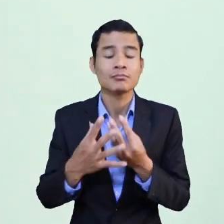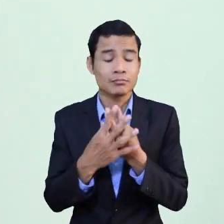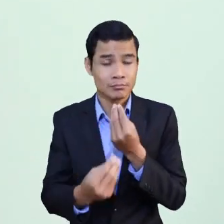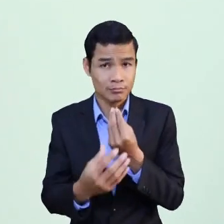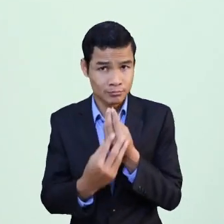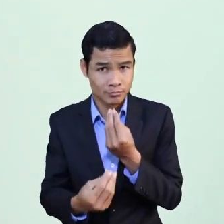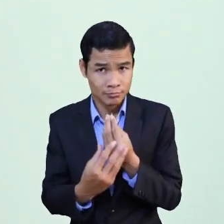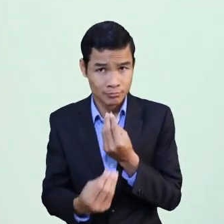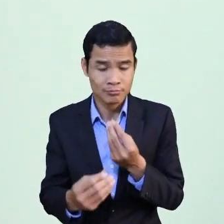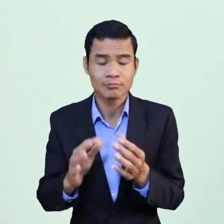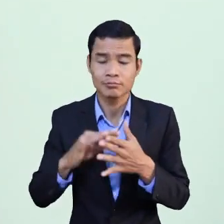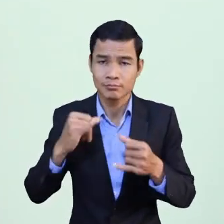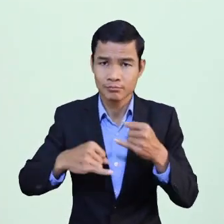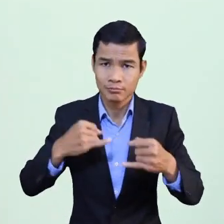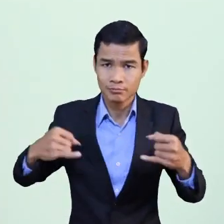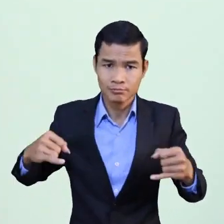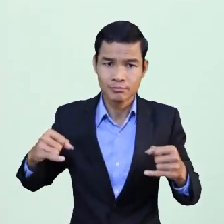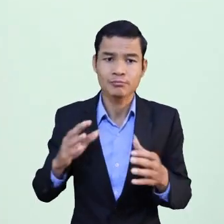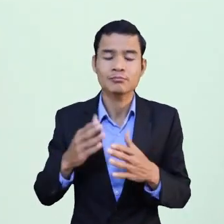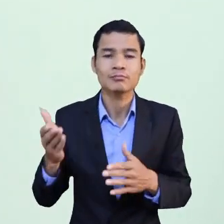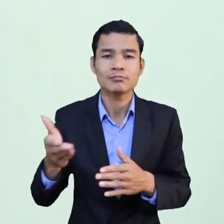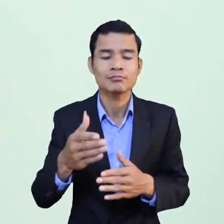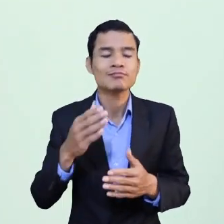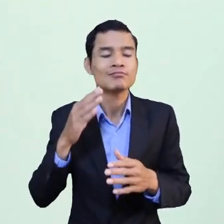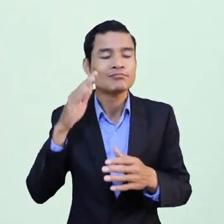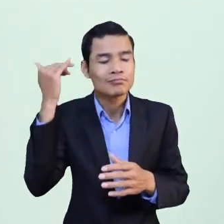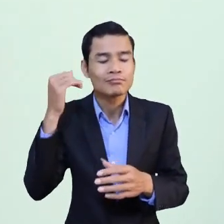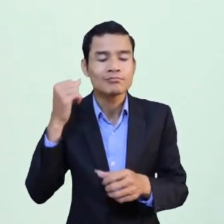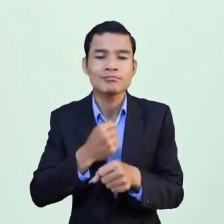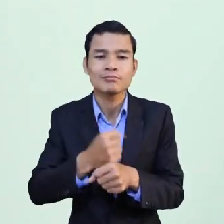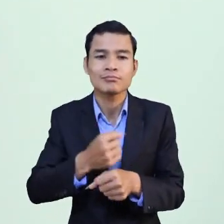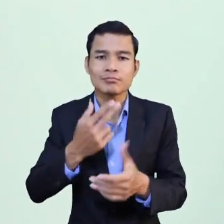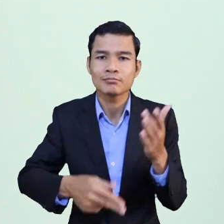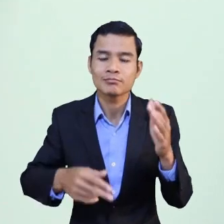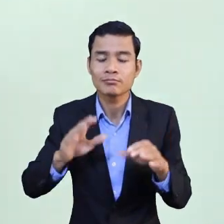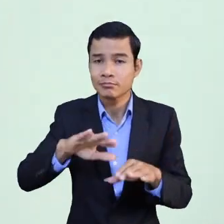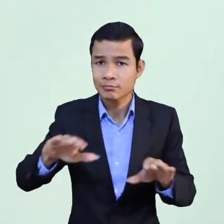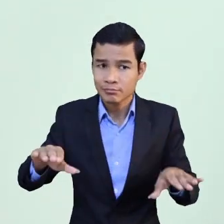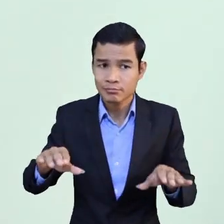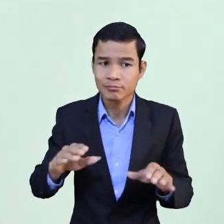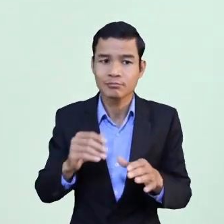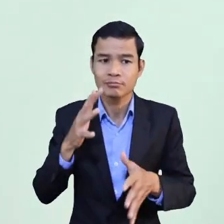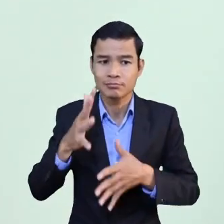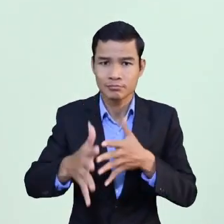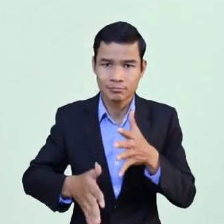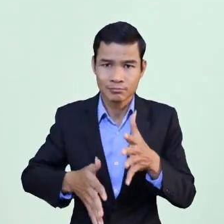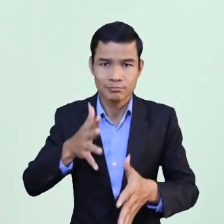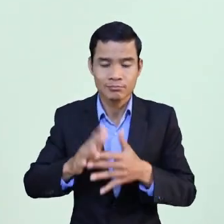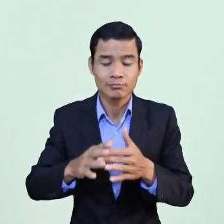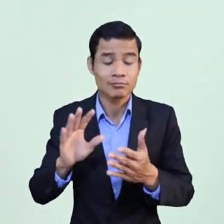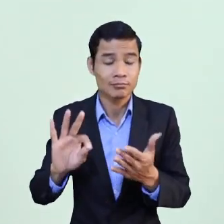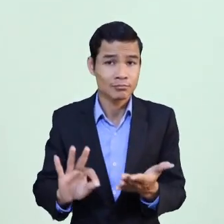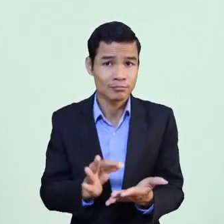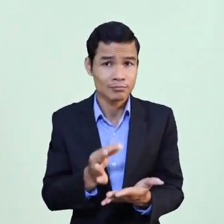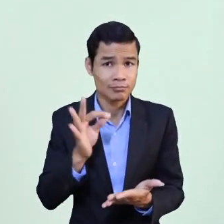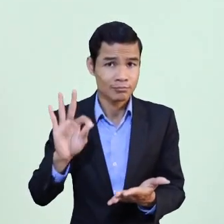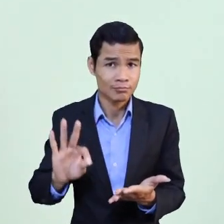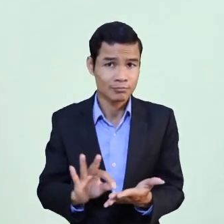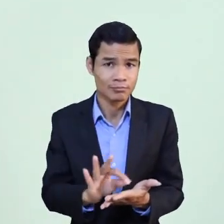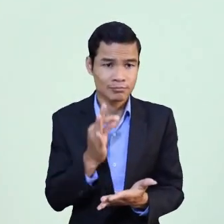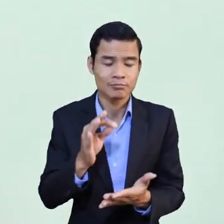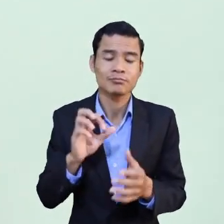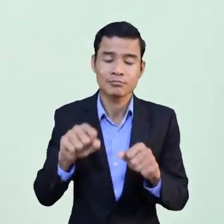ឈូកណោះគឺអំបោះយើងហើយគាត់កំពុងធ្វើអីកូនមើលមើលហើយយើងធ្វើភាសាសញ្ញាយើងមិញណាកូន